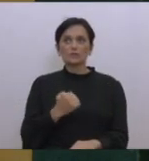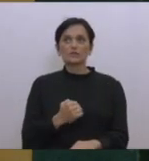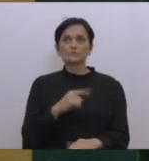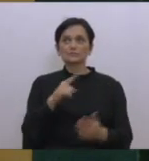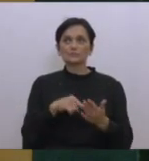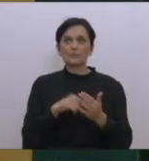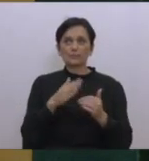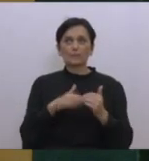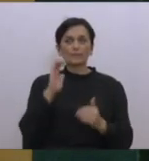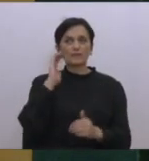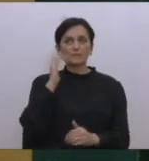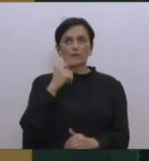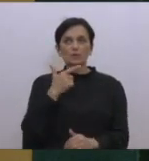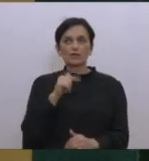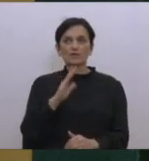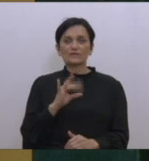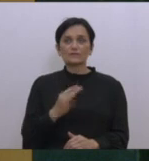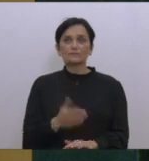კითხვები ამოიწურა, გისურვებთ ბატონო.